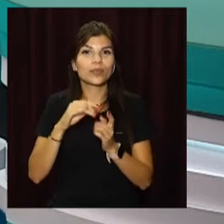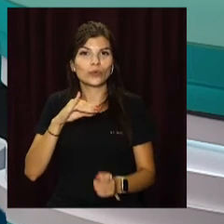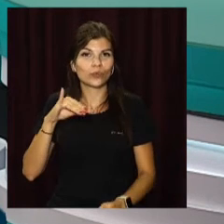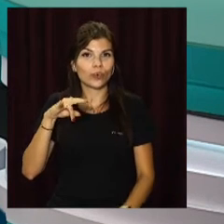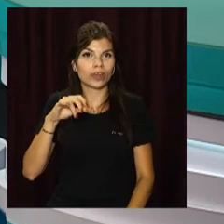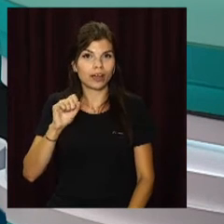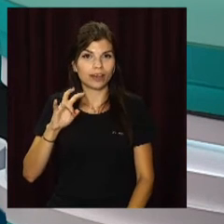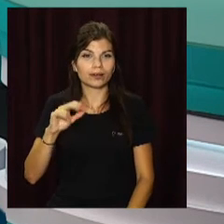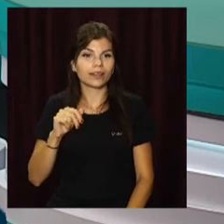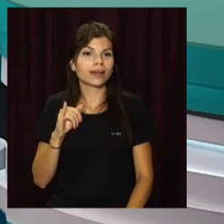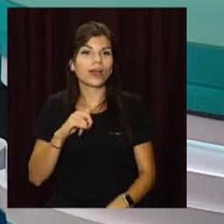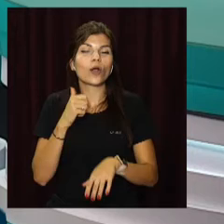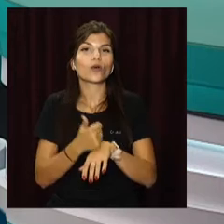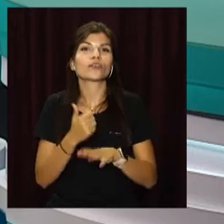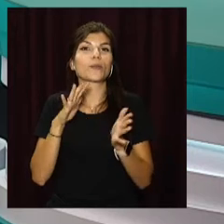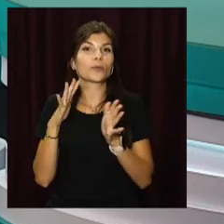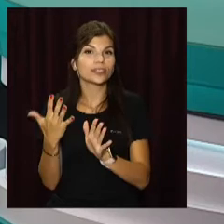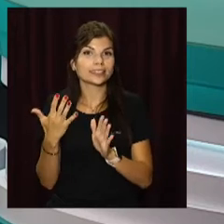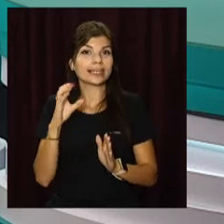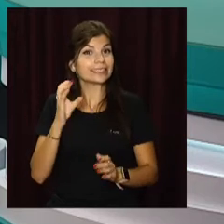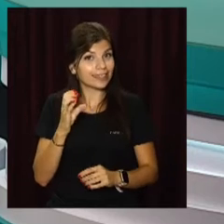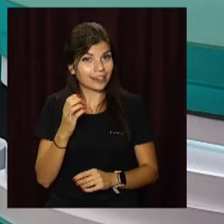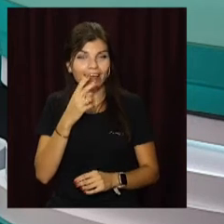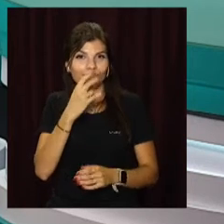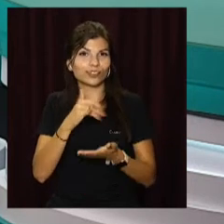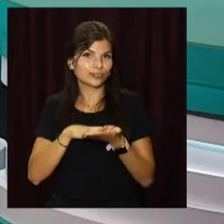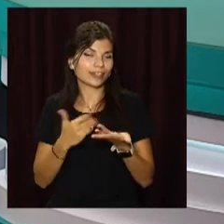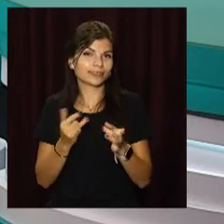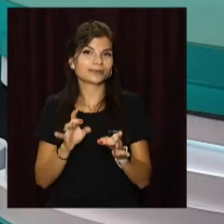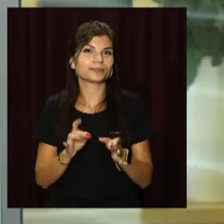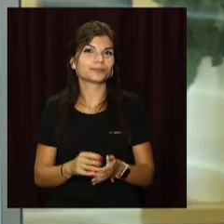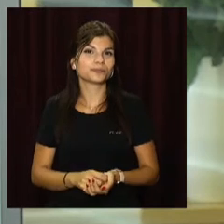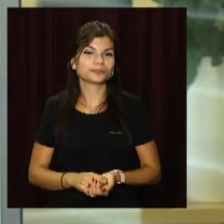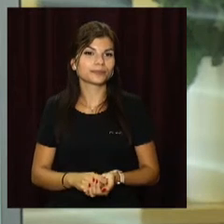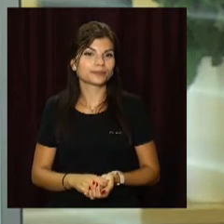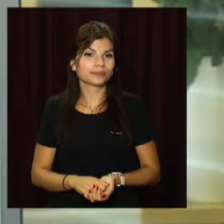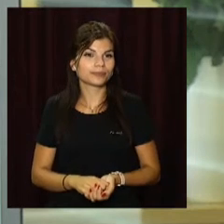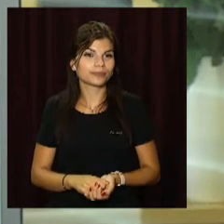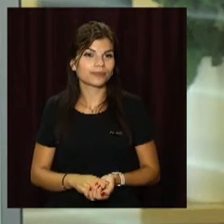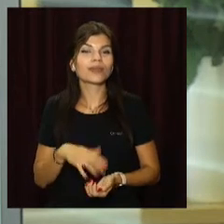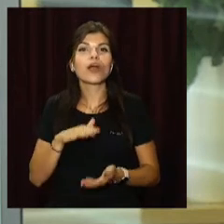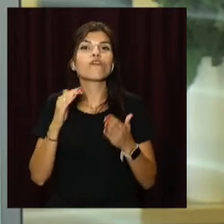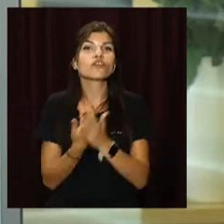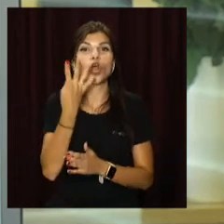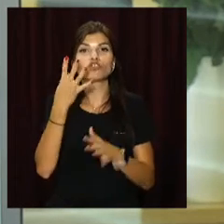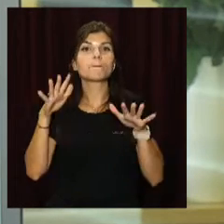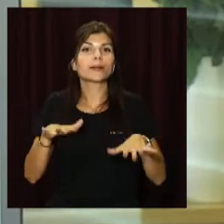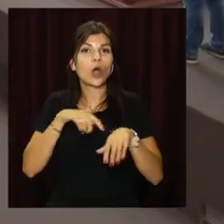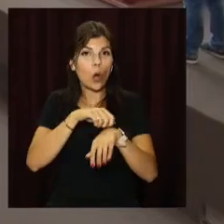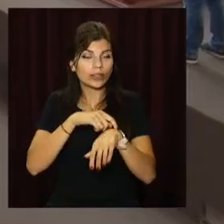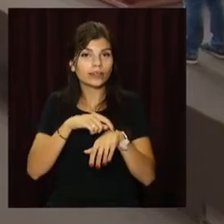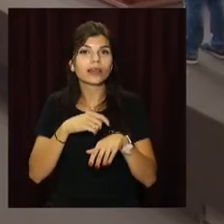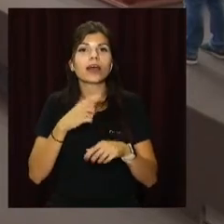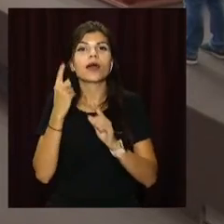сурдоперекладачка Юліана Пуговкіна. І про головні події середи дивіться просто зараз. Відновлять 4 місцеві